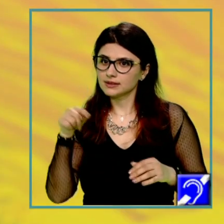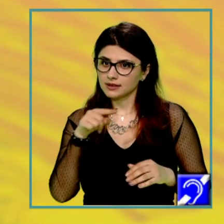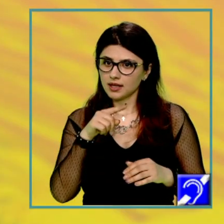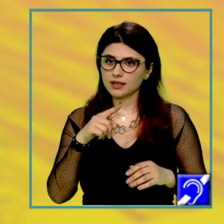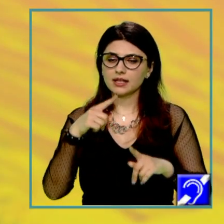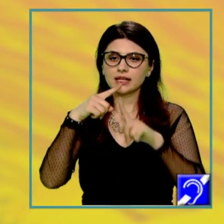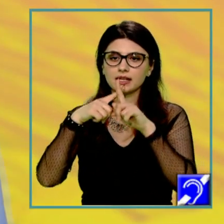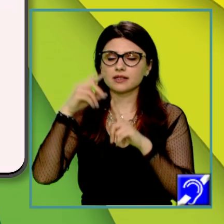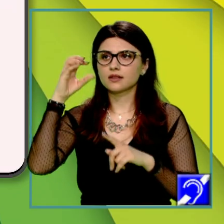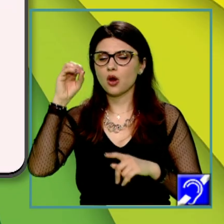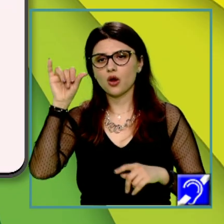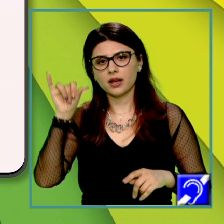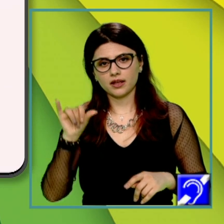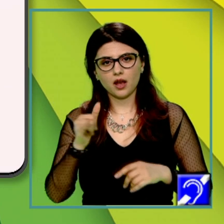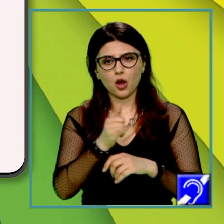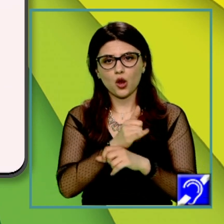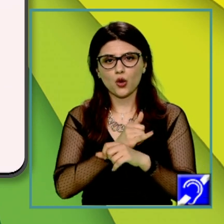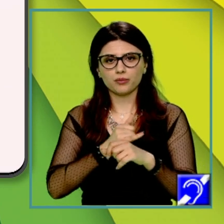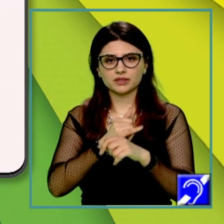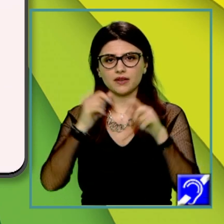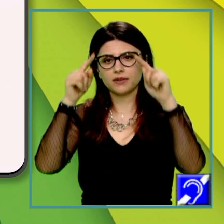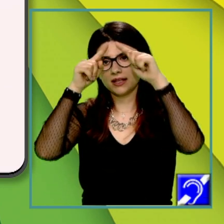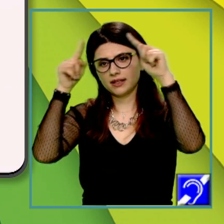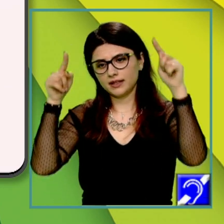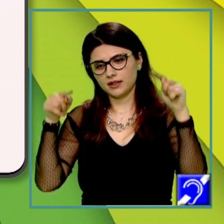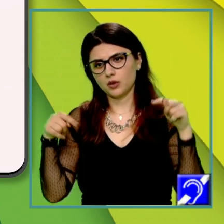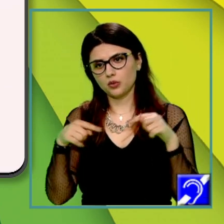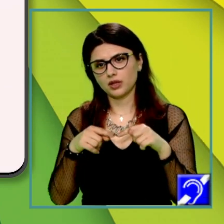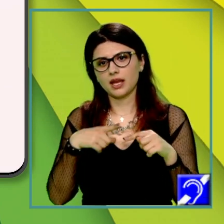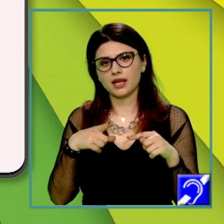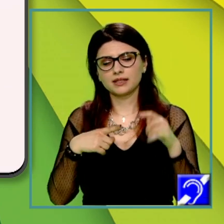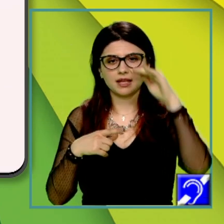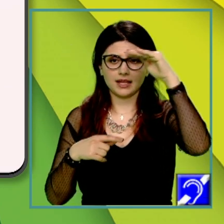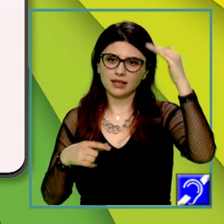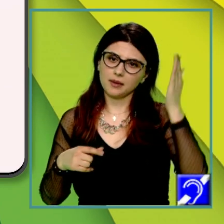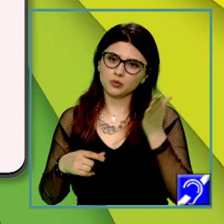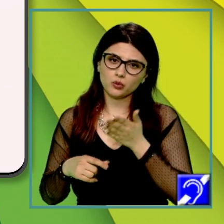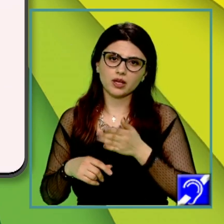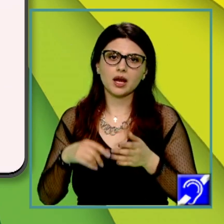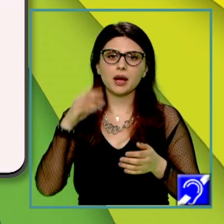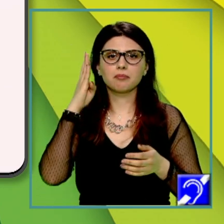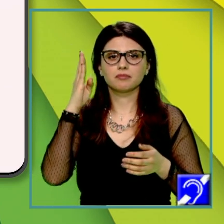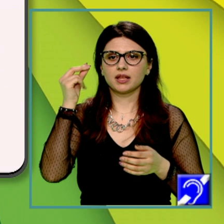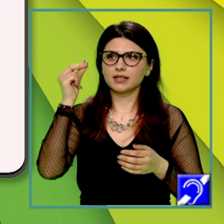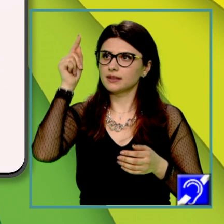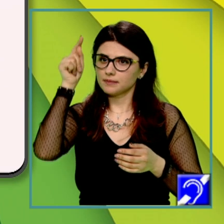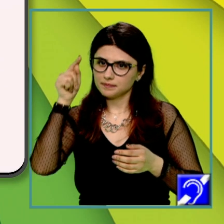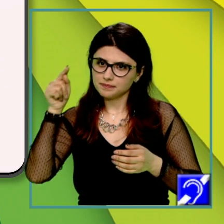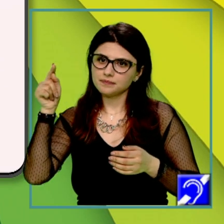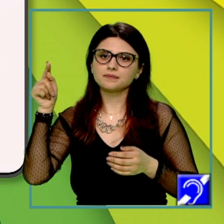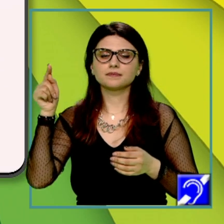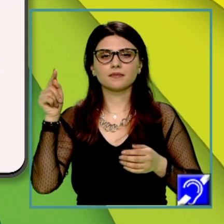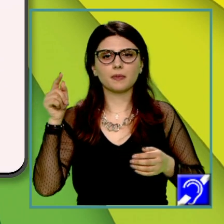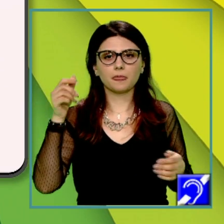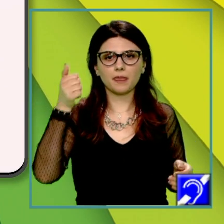se observă că triunghiul ABC este dreptunghic în b cu catetele AB